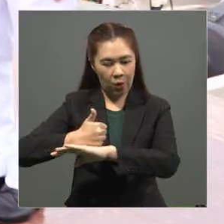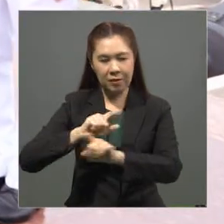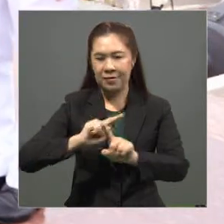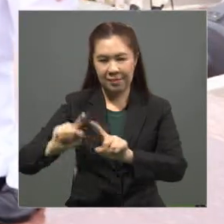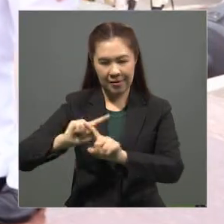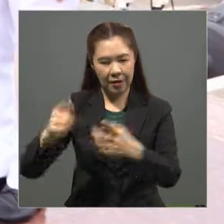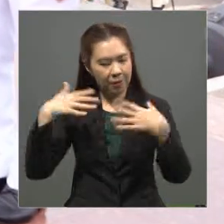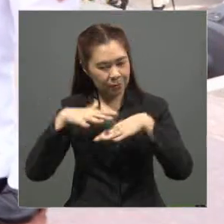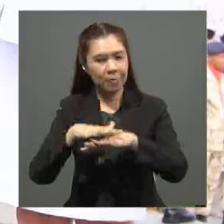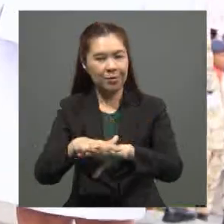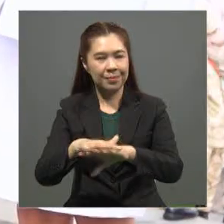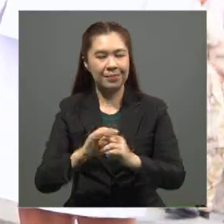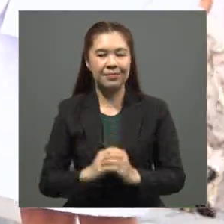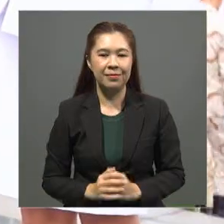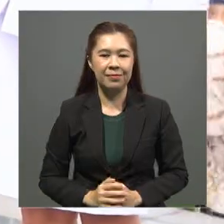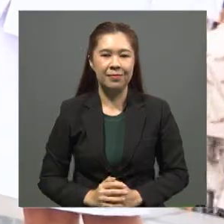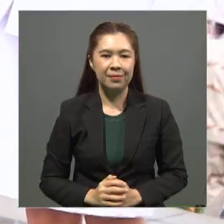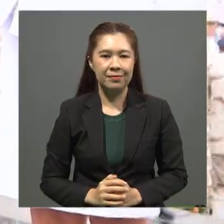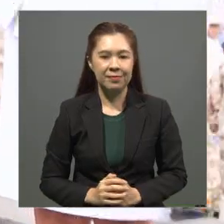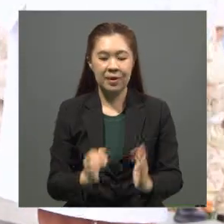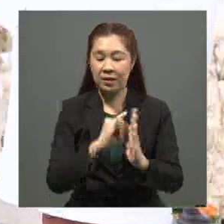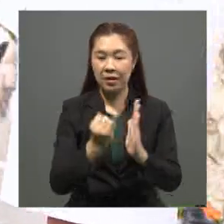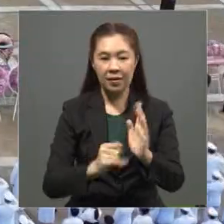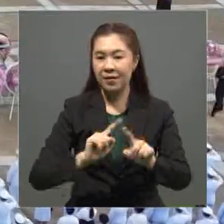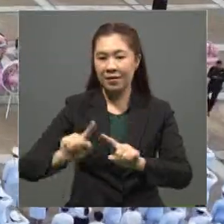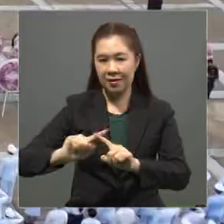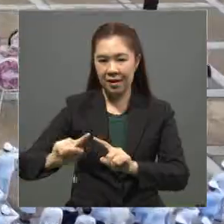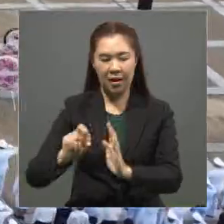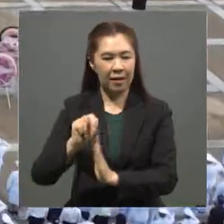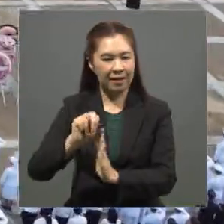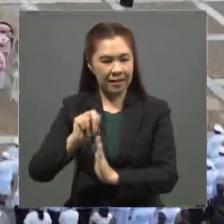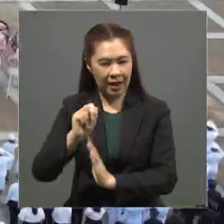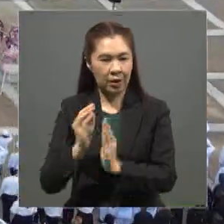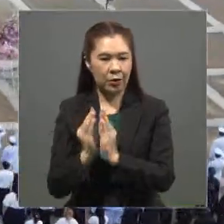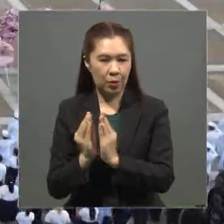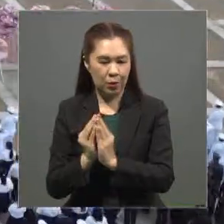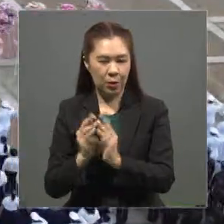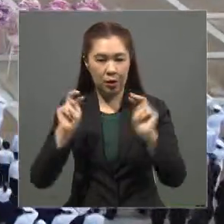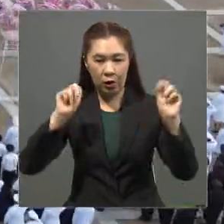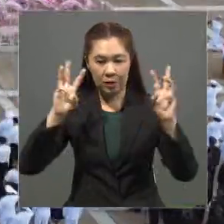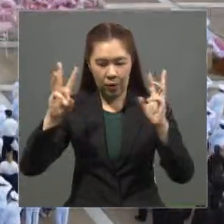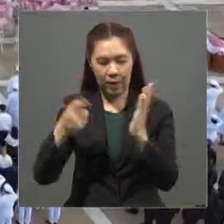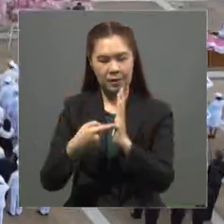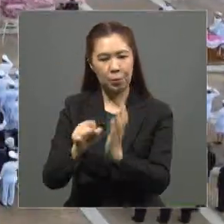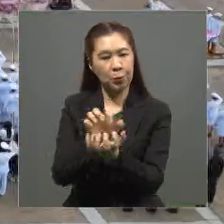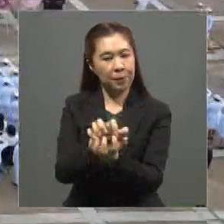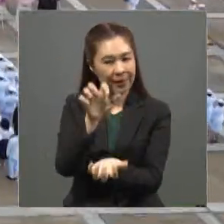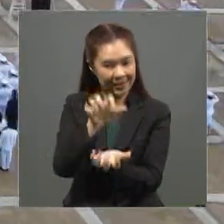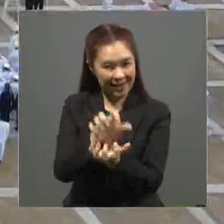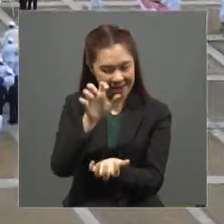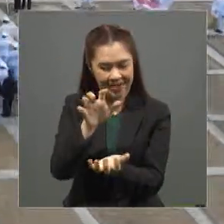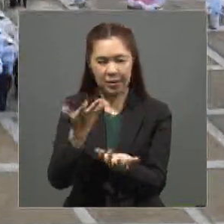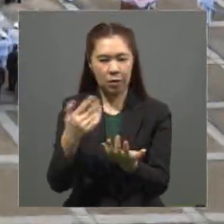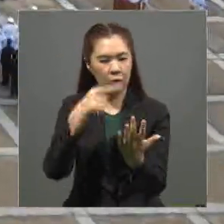ท้องถิ่นเข้าร่วมในพิธีเช่นเดียวกับหลายจังหวัดครับเช่นที่น่านหนองบัวลำพูนครสวรรค์สมุทรปราการและอีกหลาย